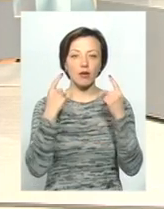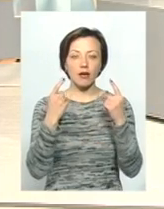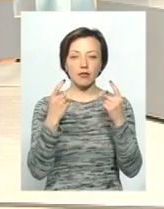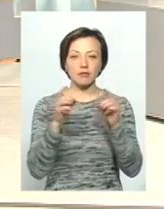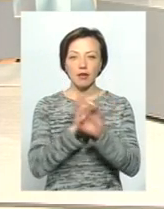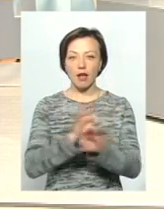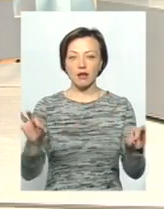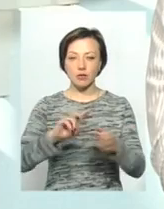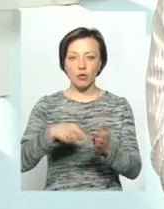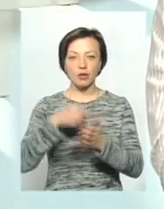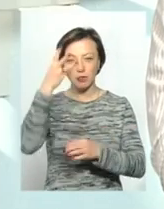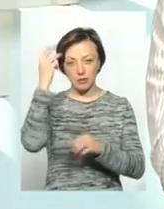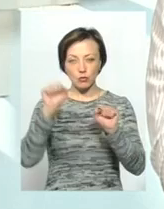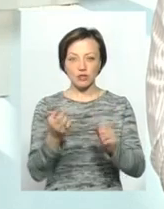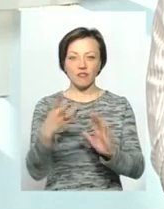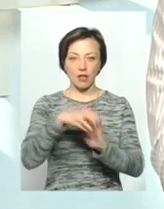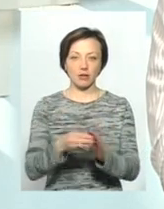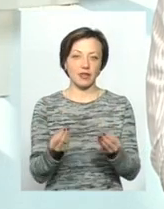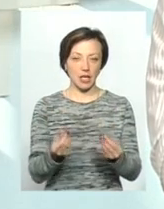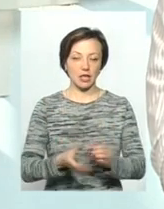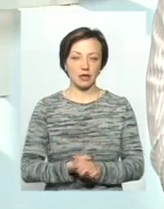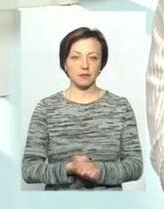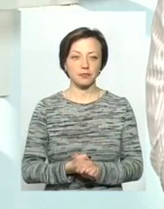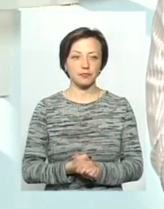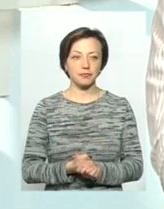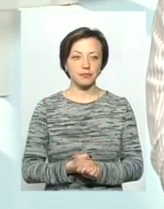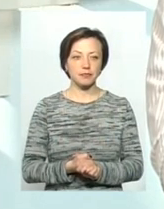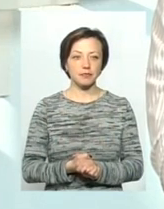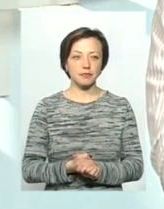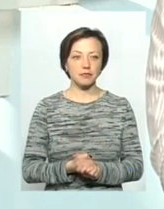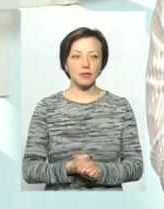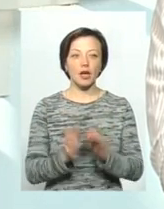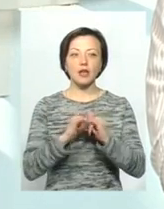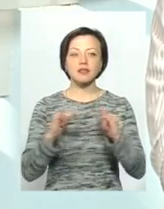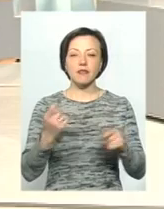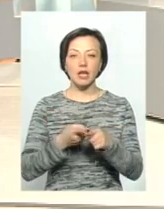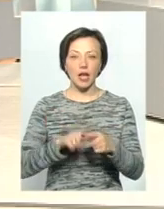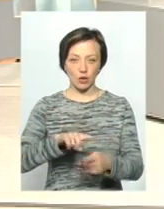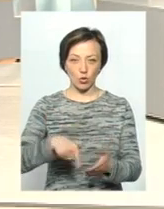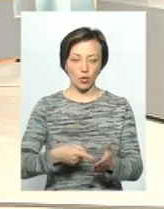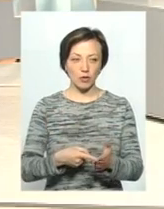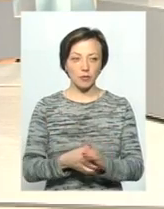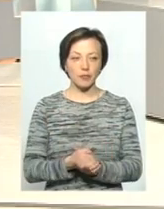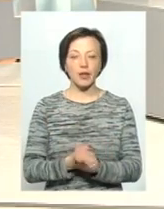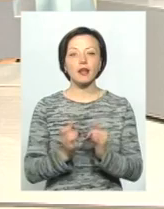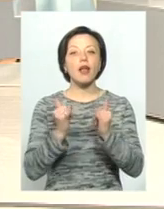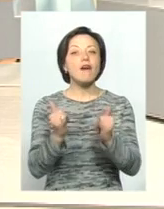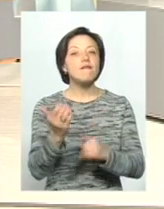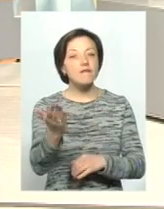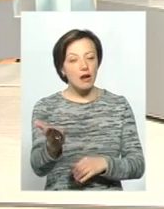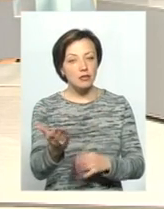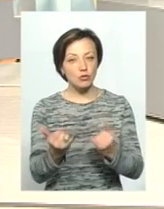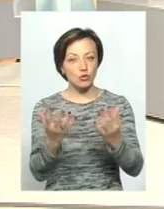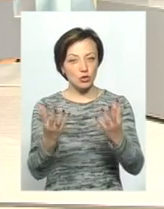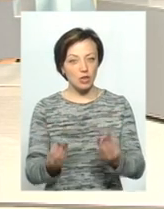Хмельницький, куди можна теж вкладати гроші і розвивати цей город. Для вас на сьогоднішній